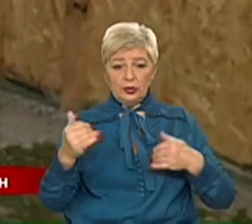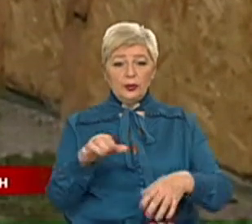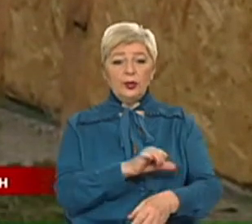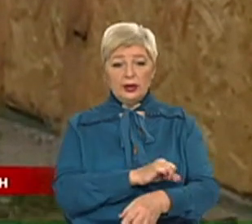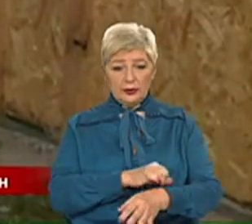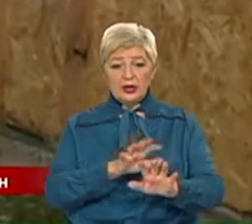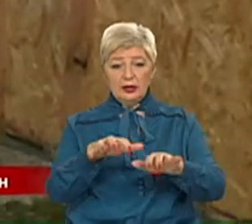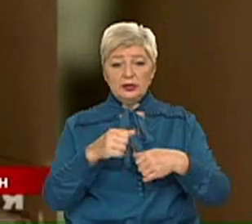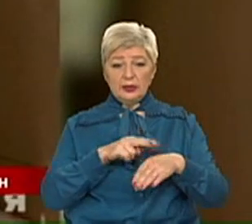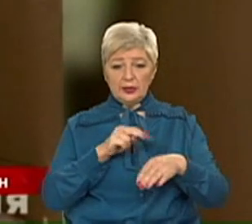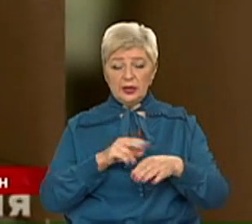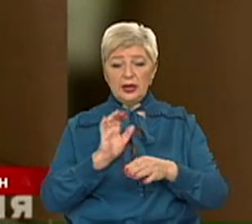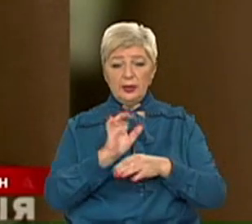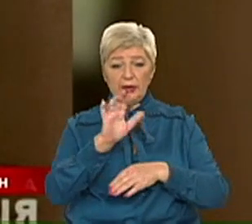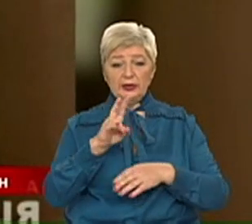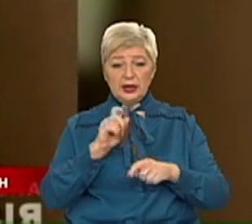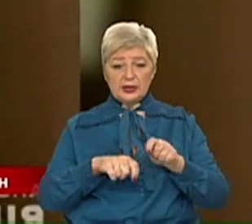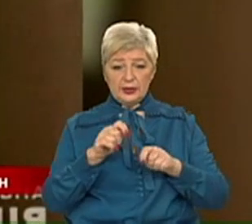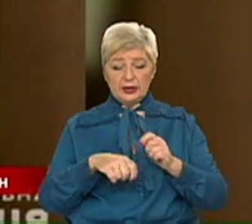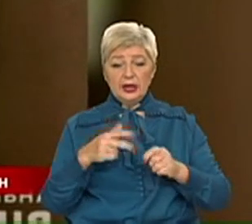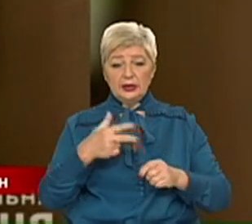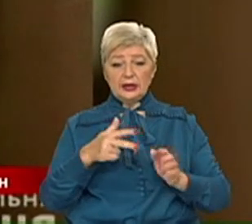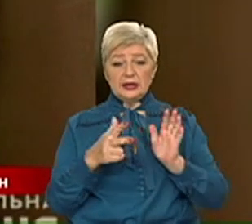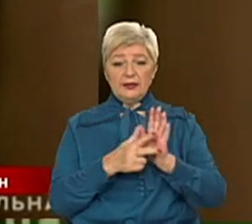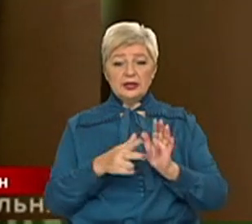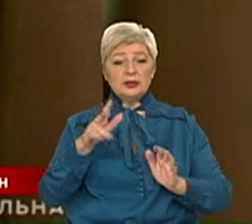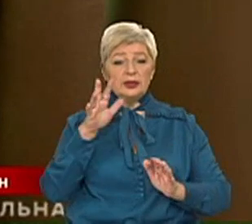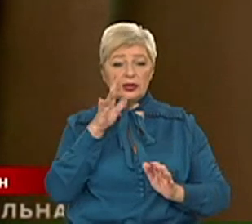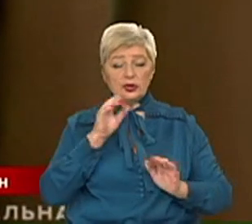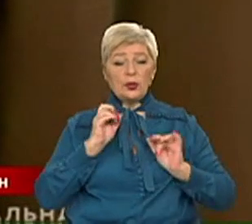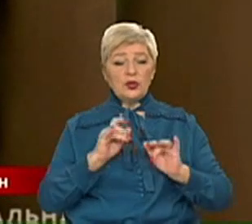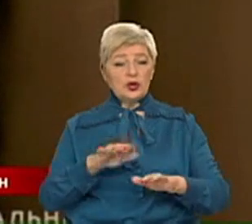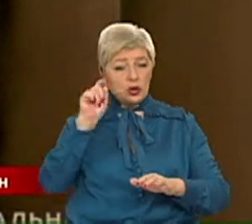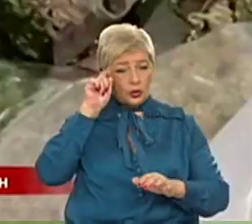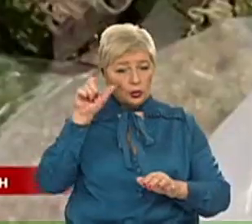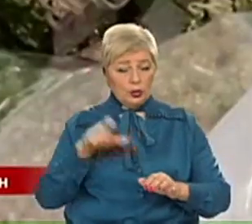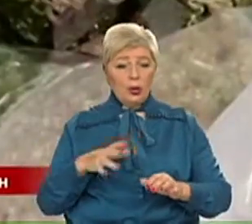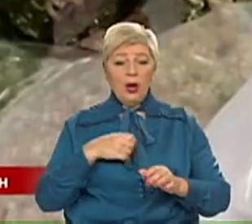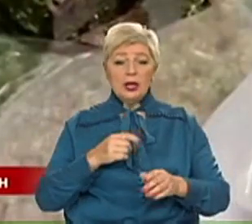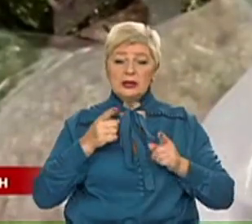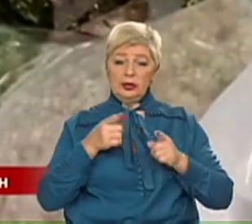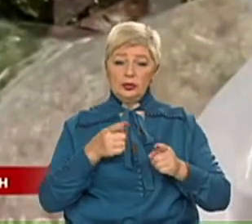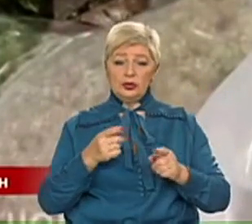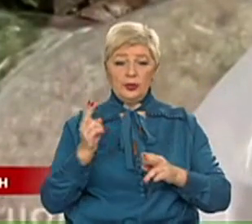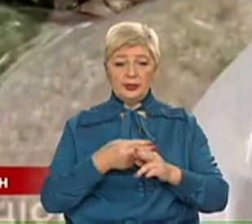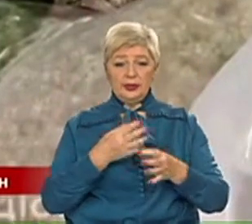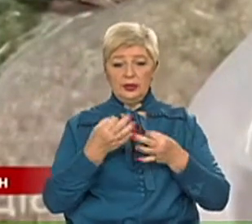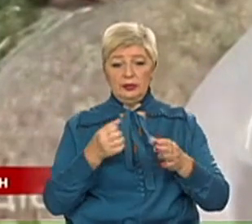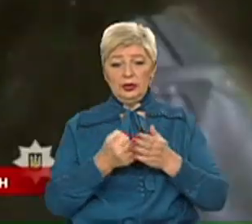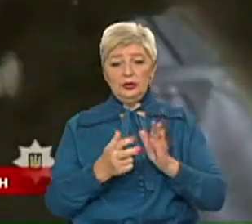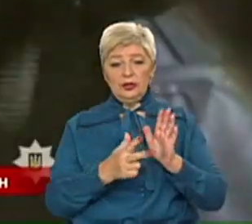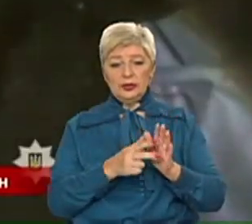вилучили правоохоронці і направили на експертизу. 38-річному ділку загрожує позбавлення волі до 8